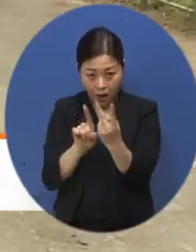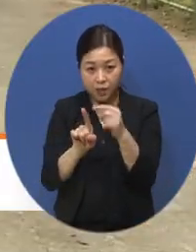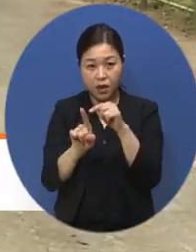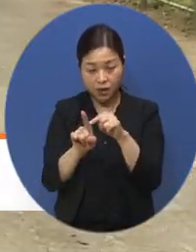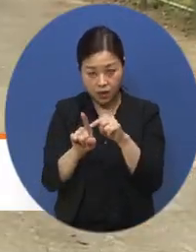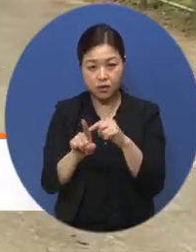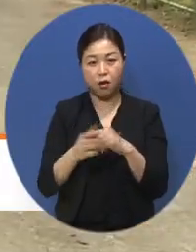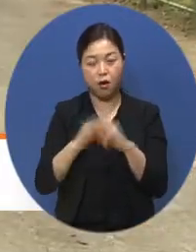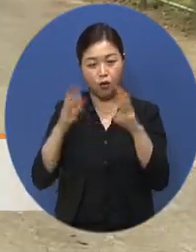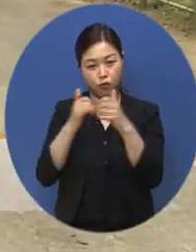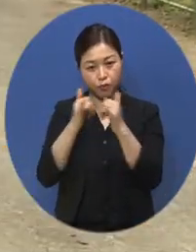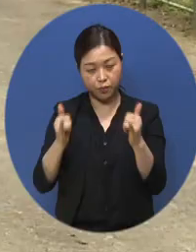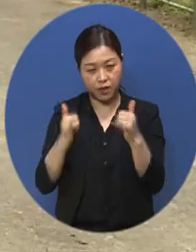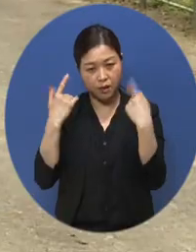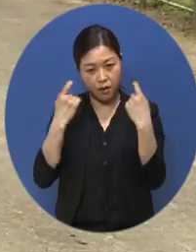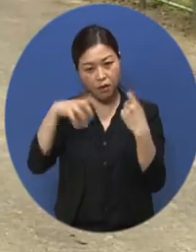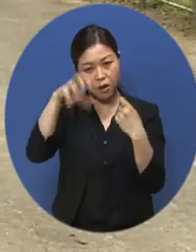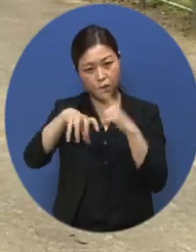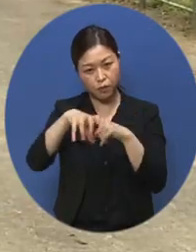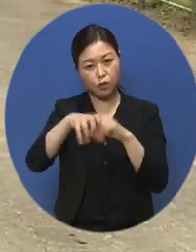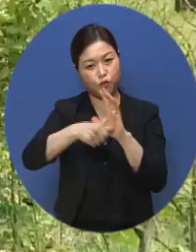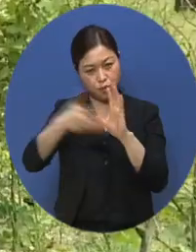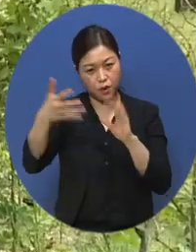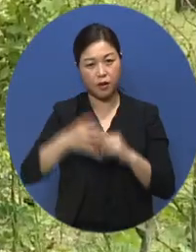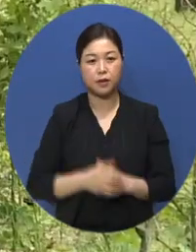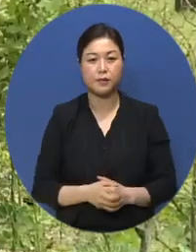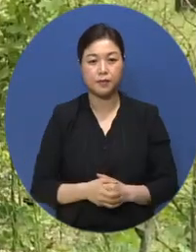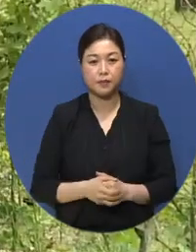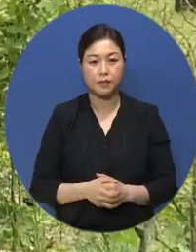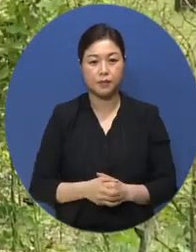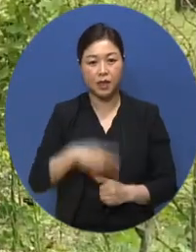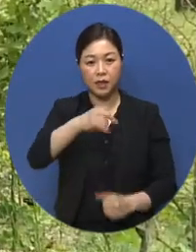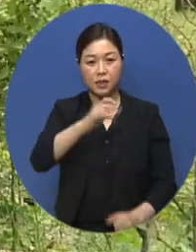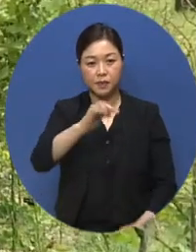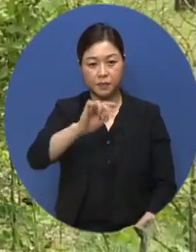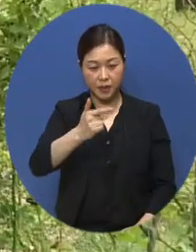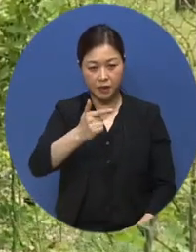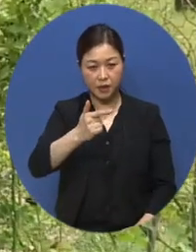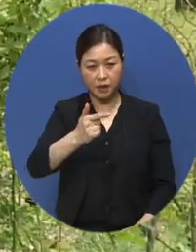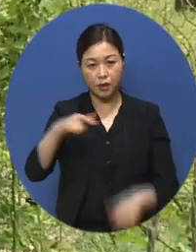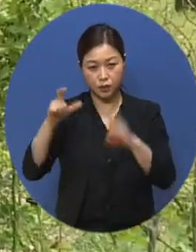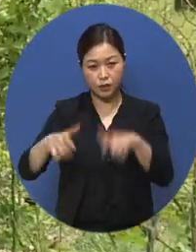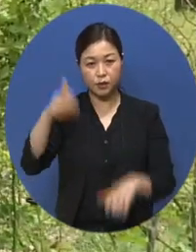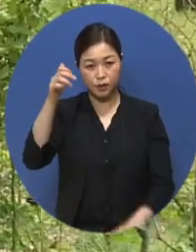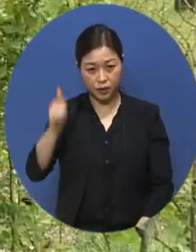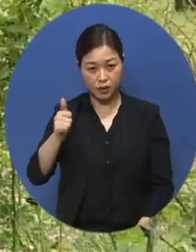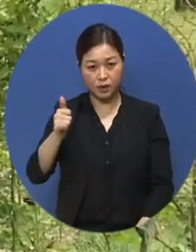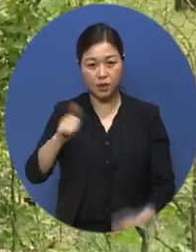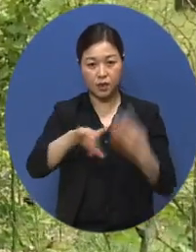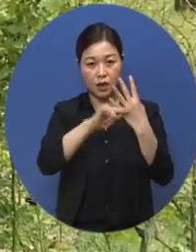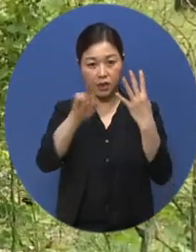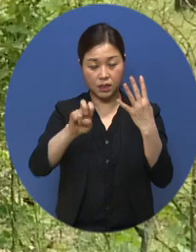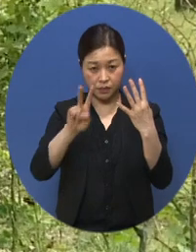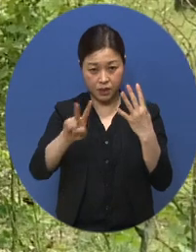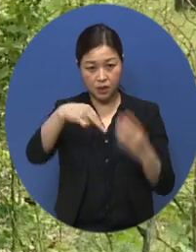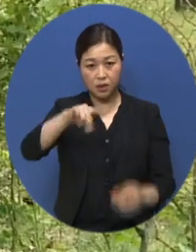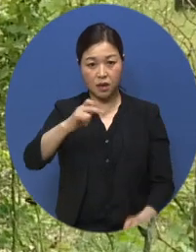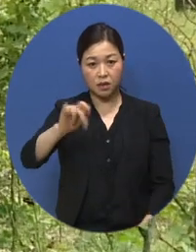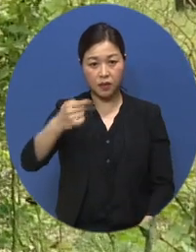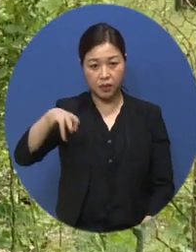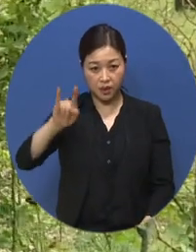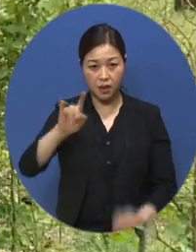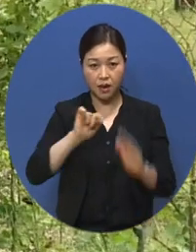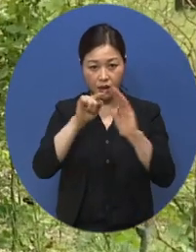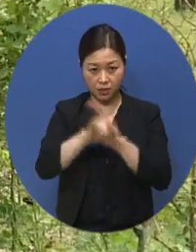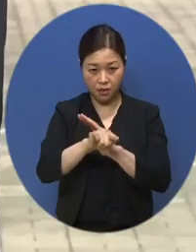관광지로서 명성을 이어가고 있습니다. 신민 임실군수는 지난 22일 사선대를 찾아 화단